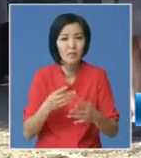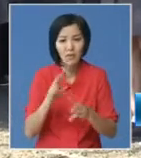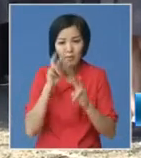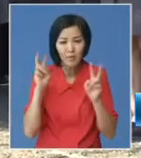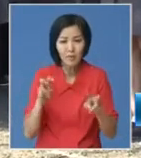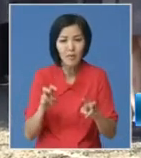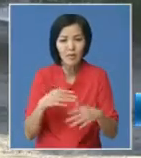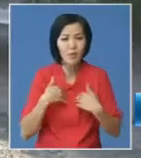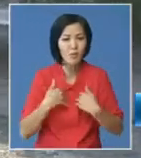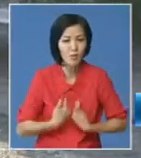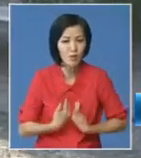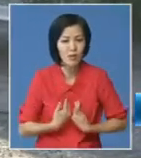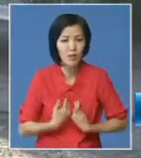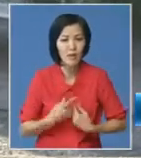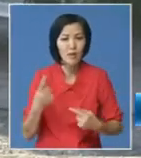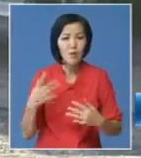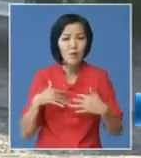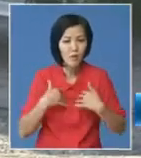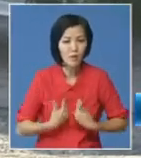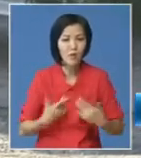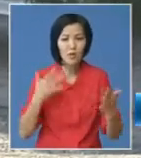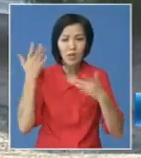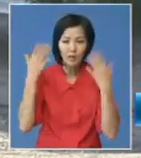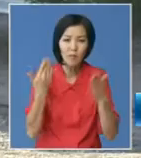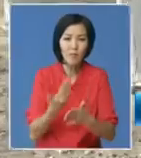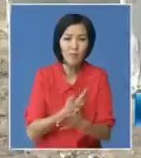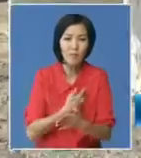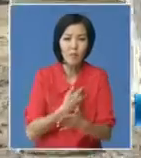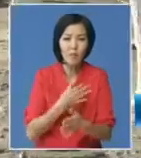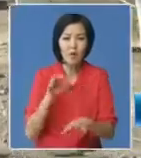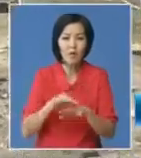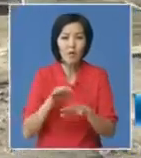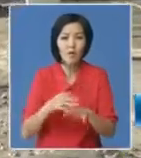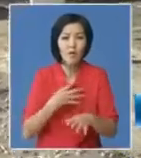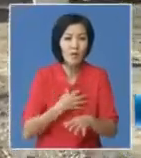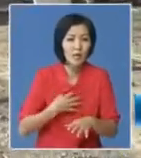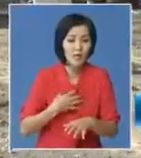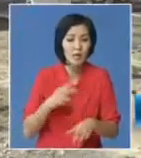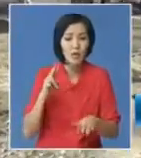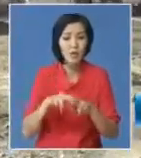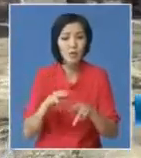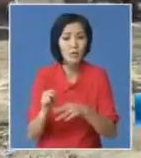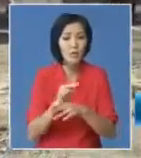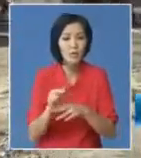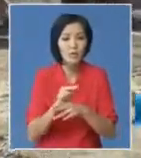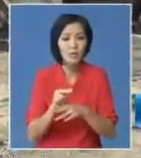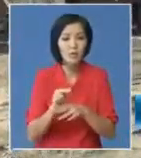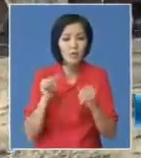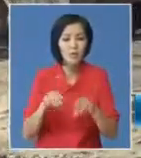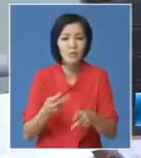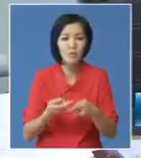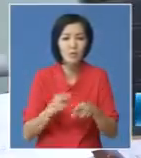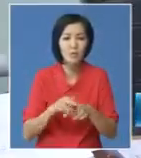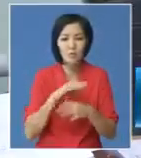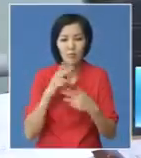бір өкініш, бір арманмен жүрген жандар ауырып сырқап қалудан қатты алаңдайды. Себебі түрмеде ем-дом жүргізуде шешілмеген мәселе